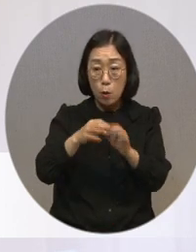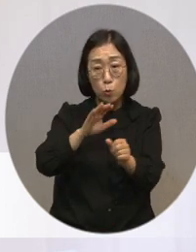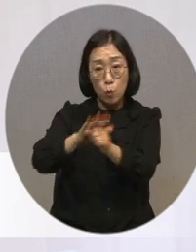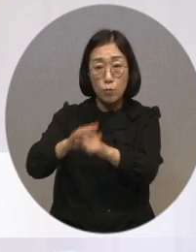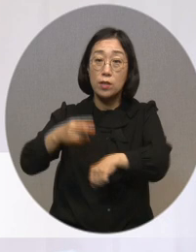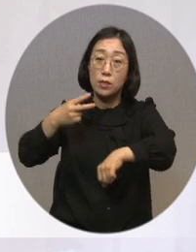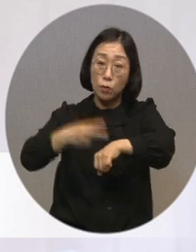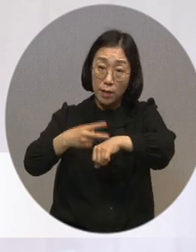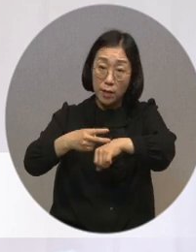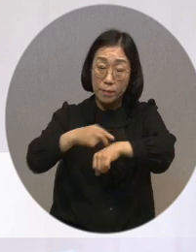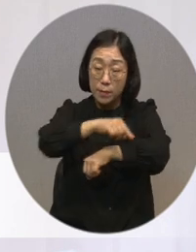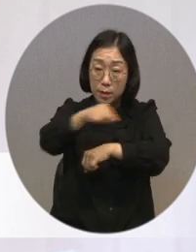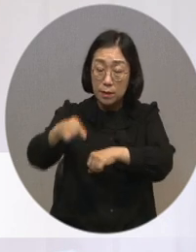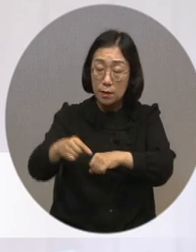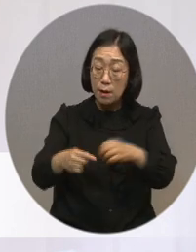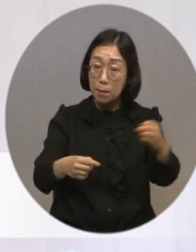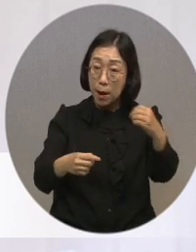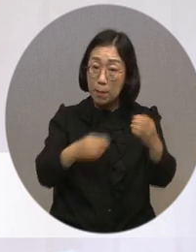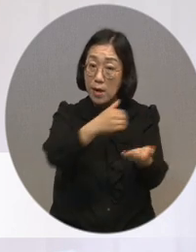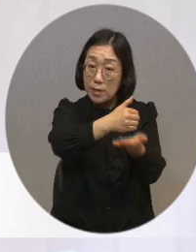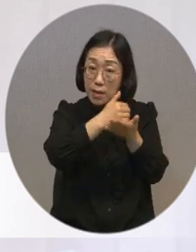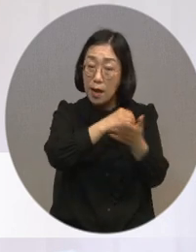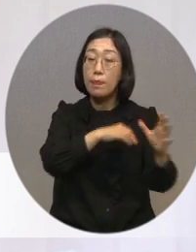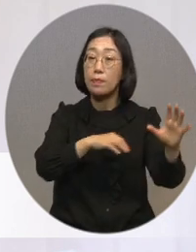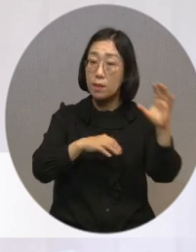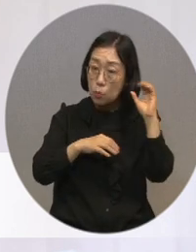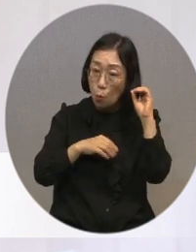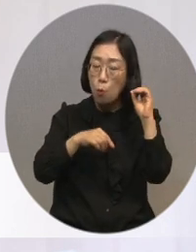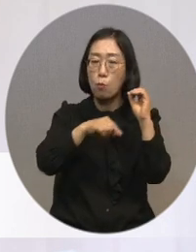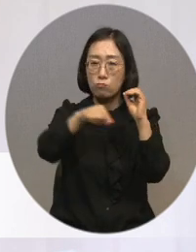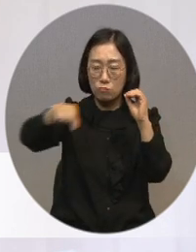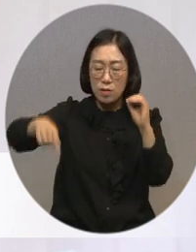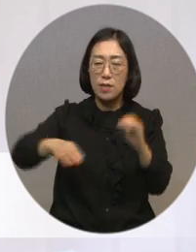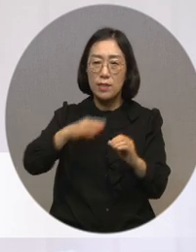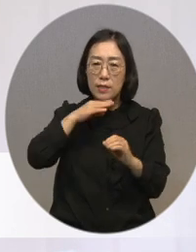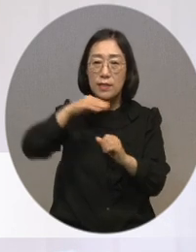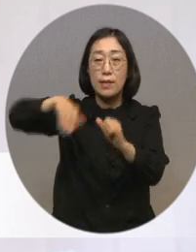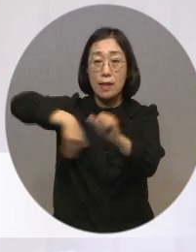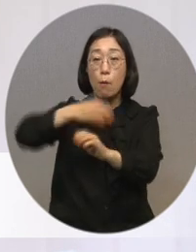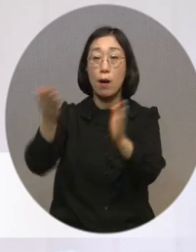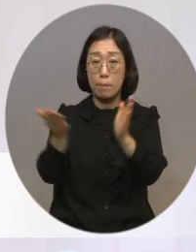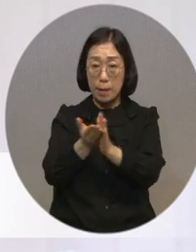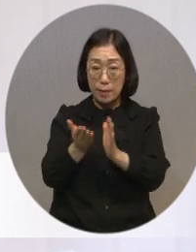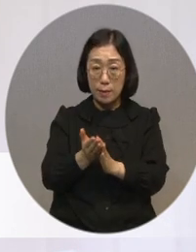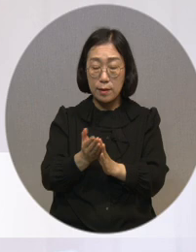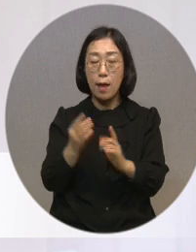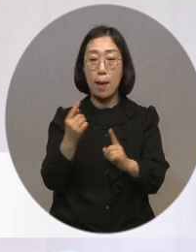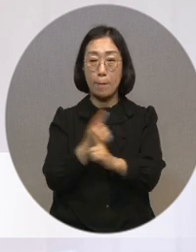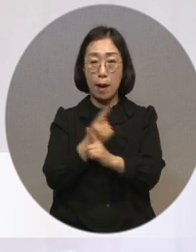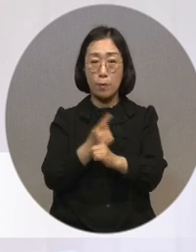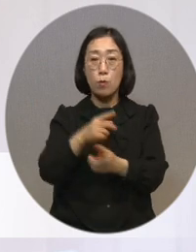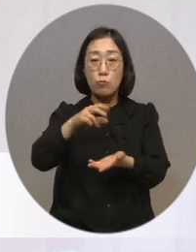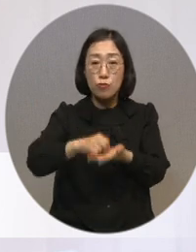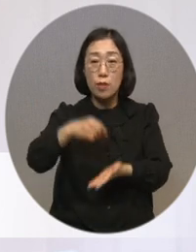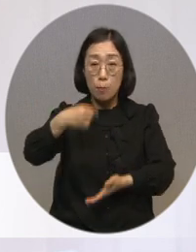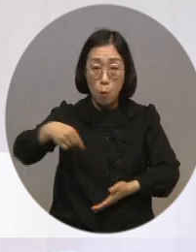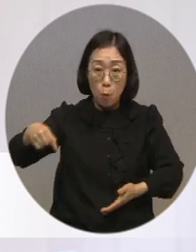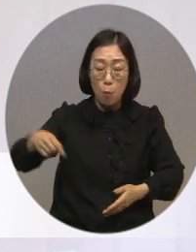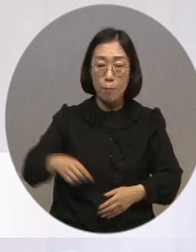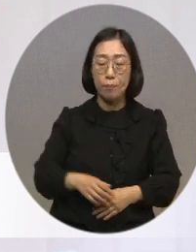또 의견을 청취하고 좀 현실적인 우리 학교 밖 청소년들의 어떤 개선할 점이나